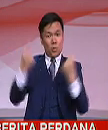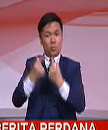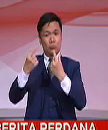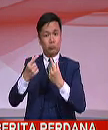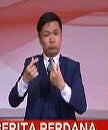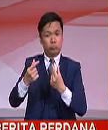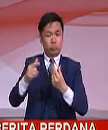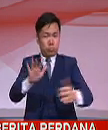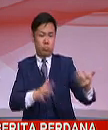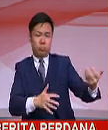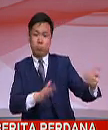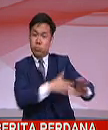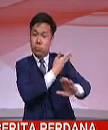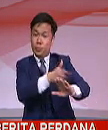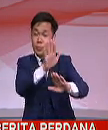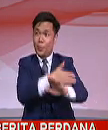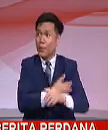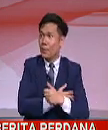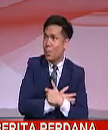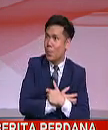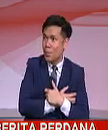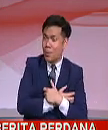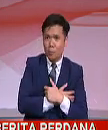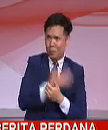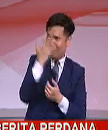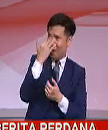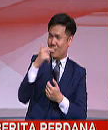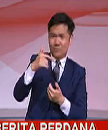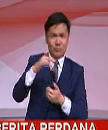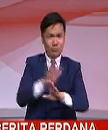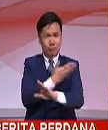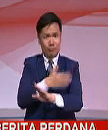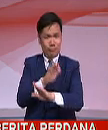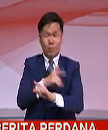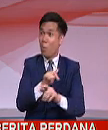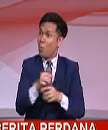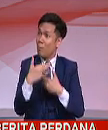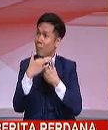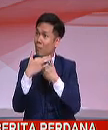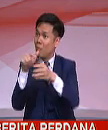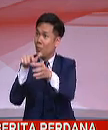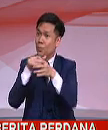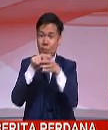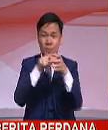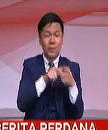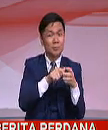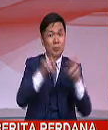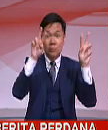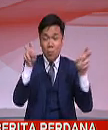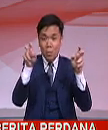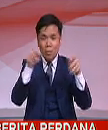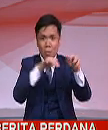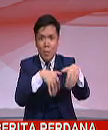Ben Nasri tadi, dia mungkin rasa tertarik nak tengok apa ni Ben Nasri. Biasa berlakunya ni cerita pasal pertanian dan sebagainya. Jadi ini